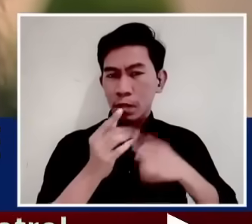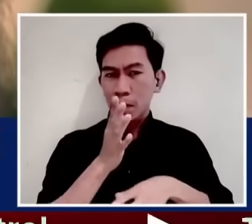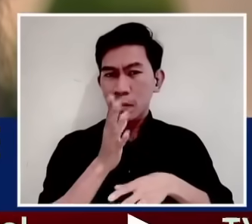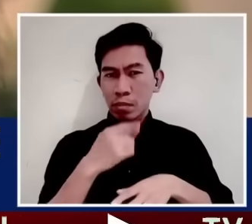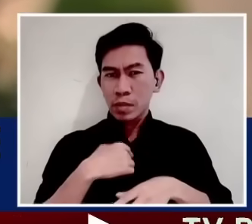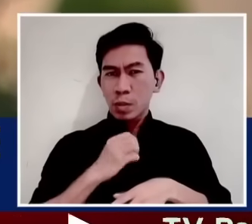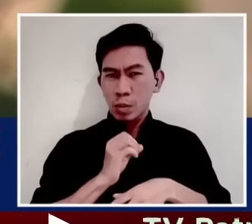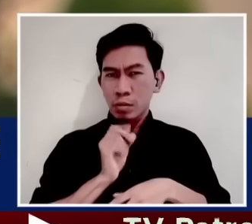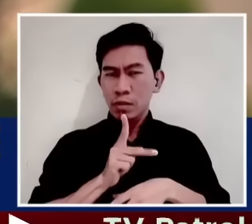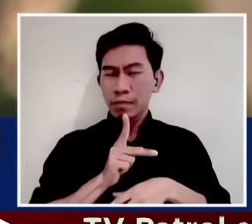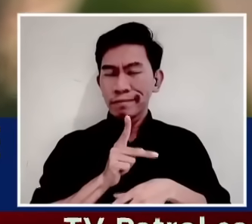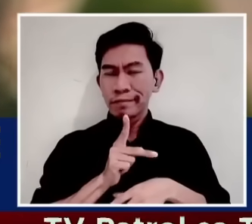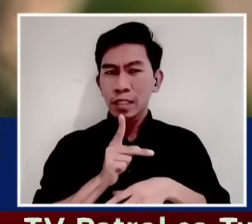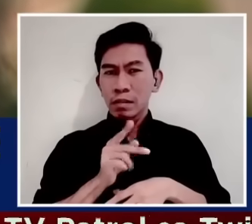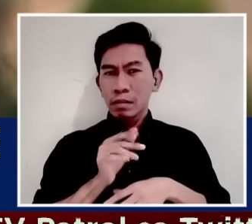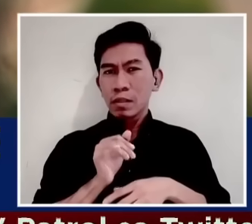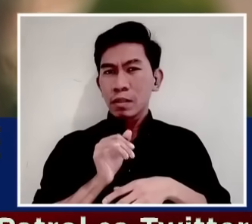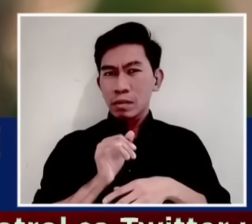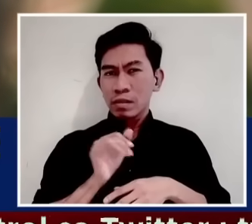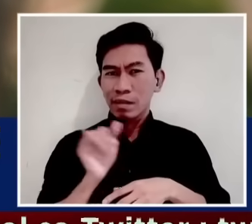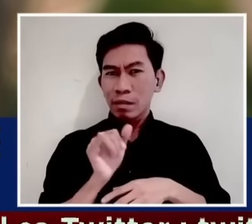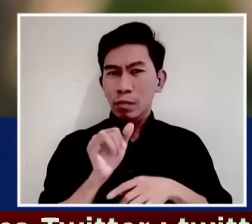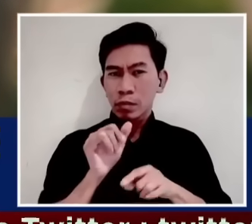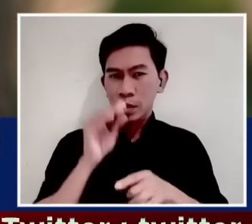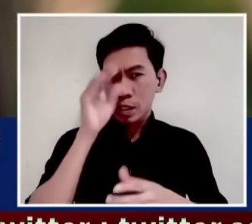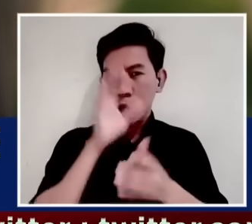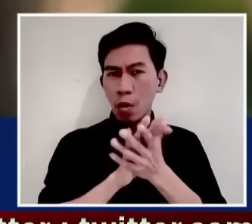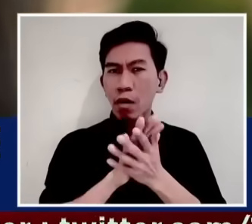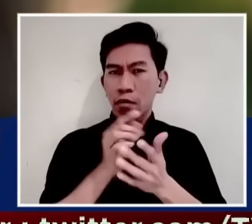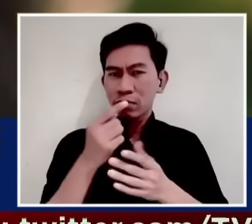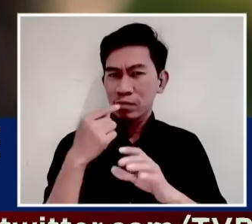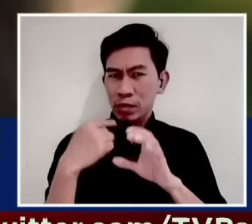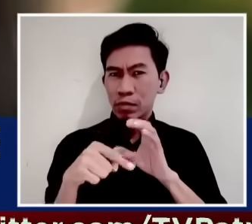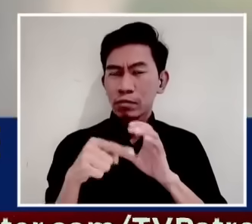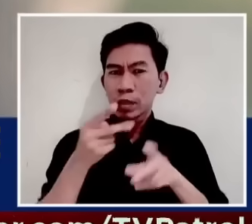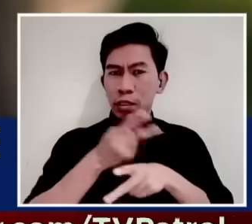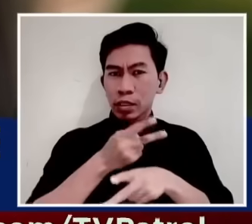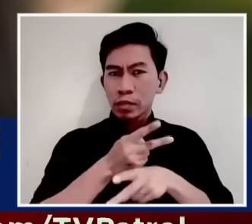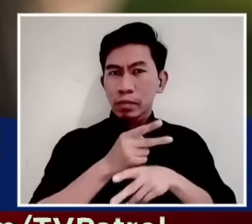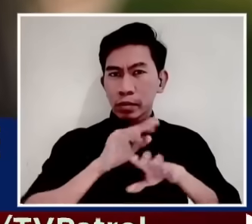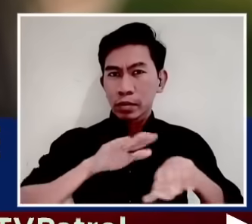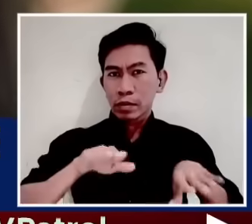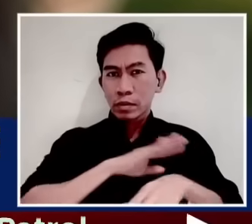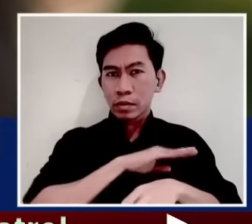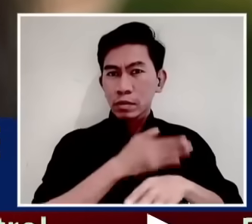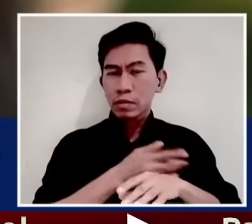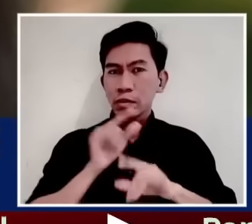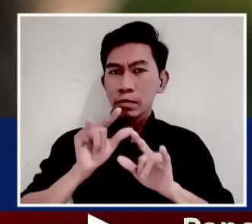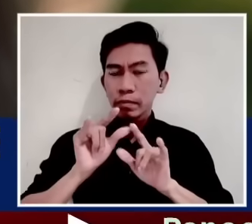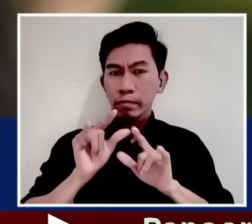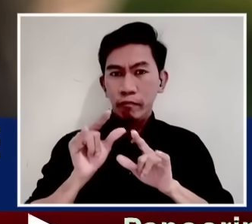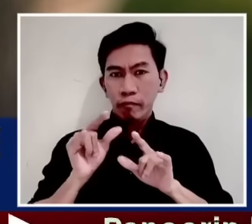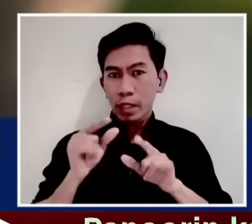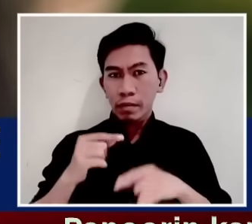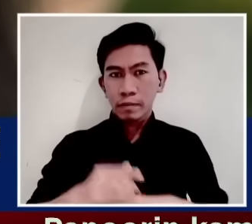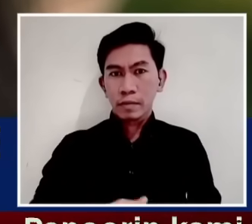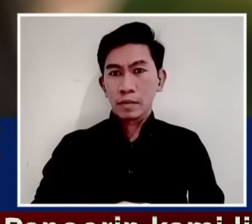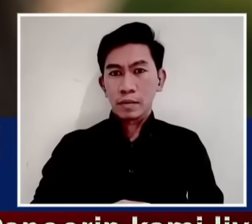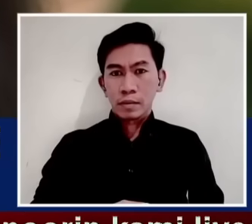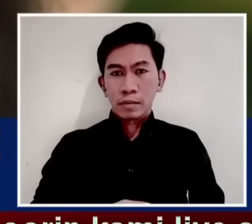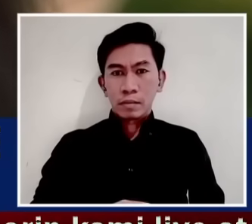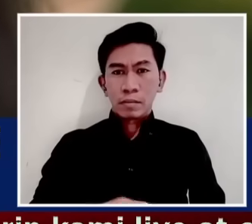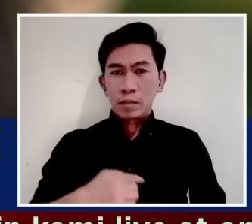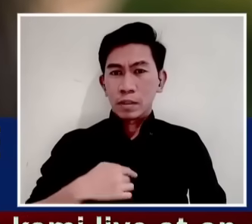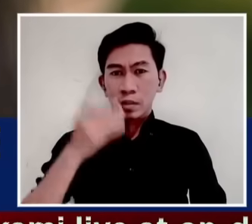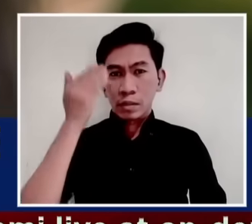din sa asawa ko. Ingatan mo yung mga anak natin, mahal na mahal kita. Hindi mo alam kung mabubuhay